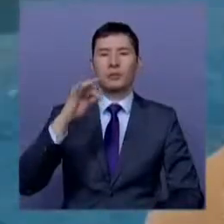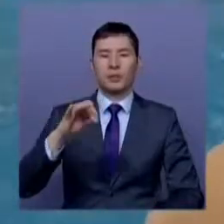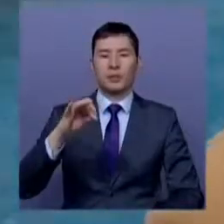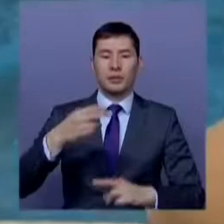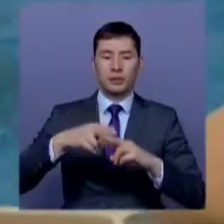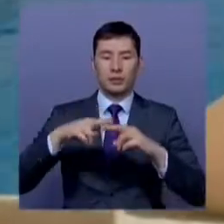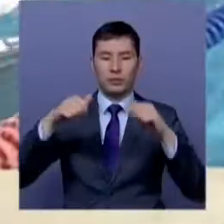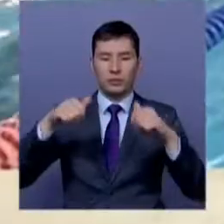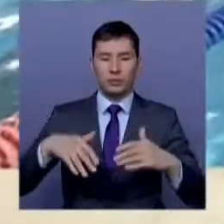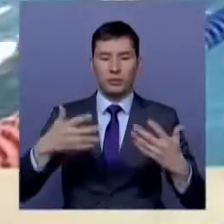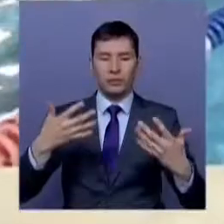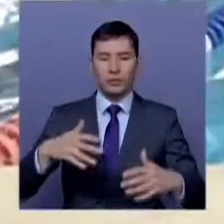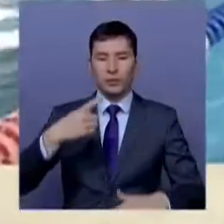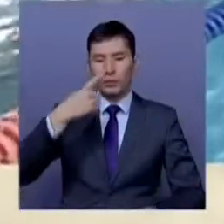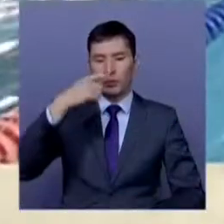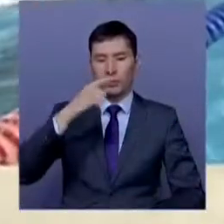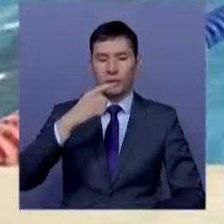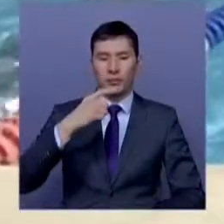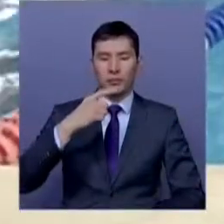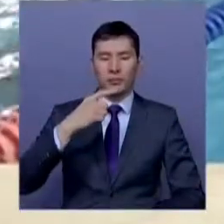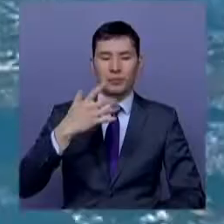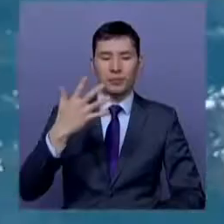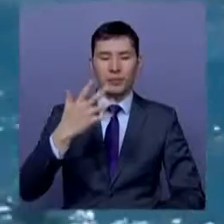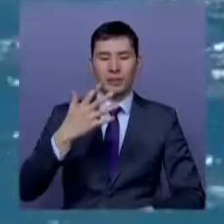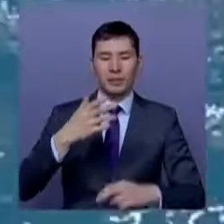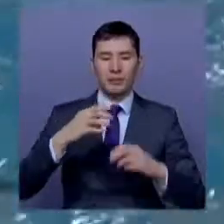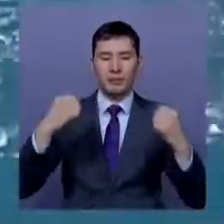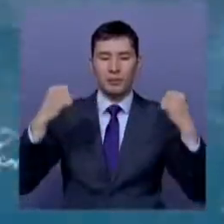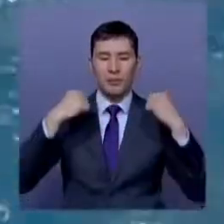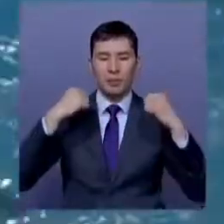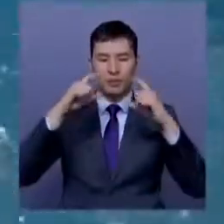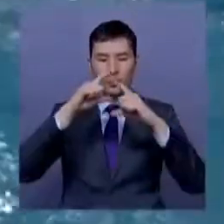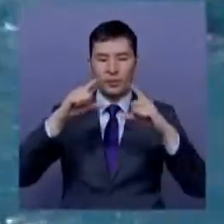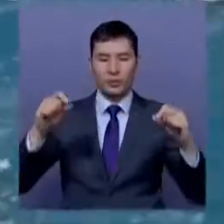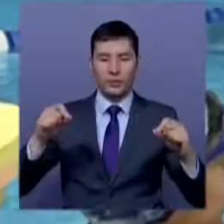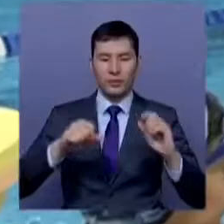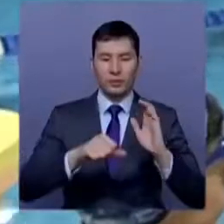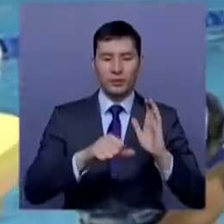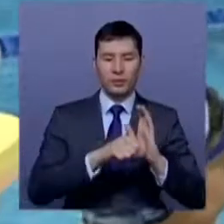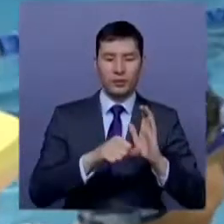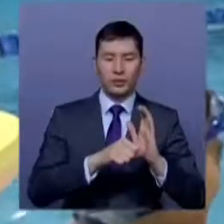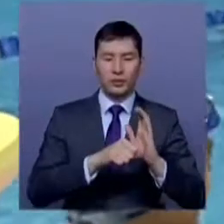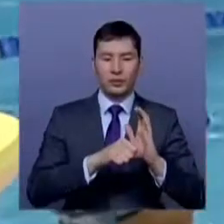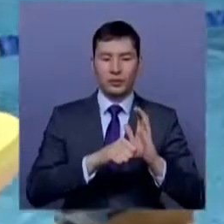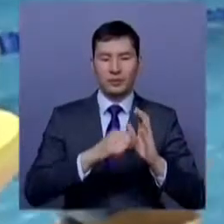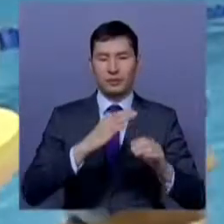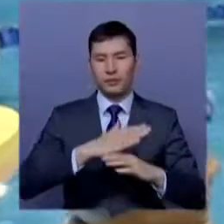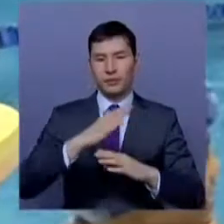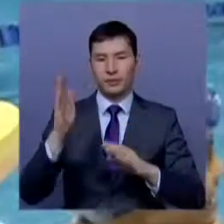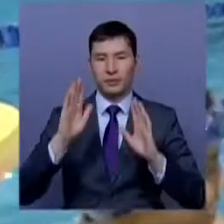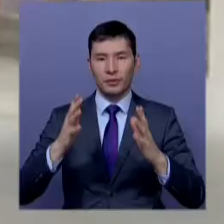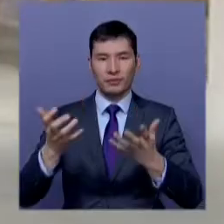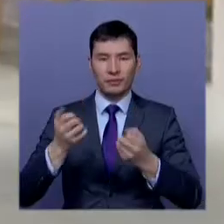шешімін тапты. Нөмірі 5-ші балалар мен жасөспірімдерге арналған спорт мектебі 6 жастан асқан оқушыларды қабылдайды. Ақпан айынан